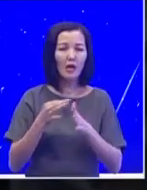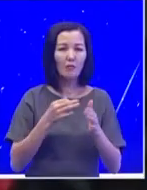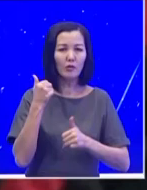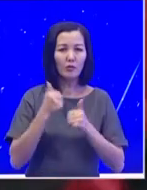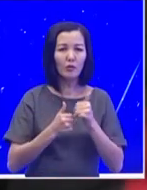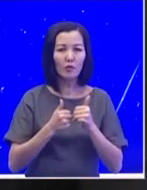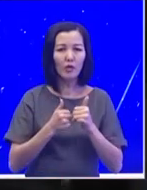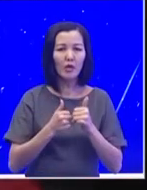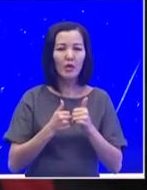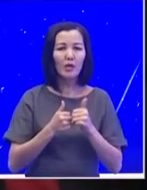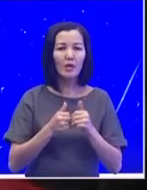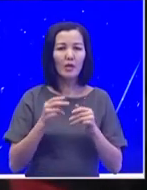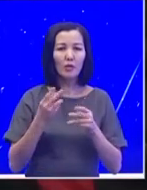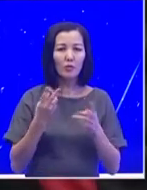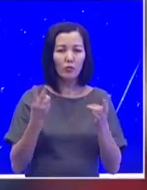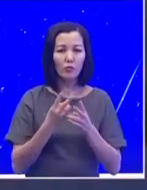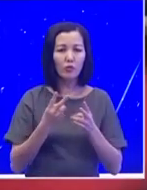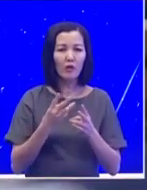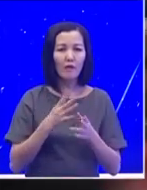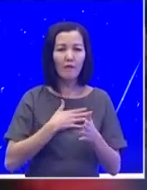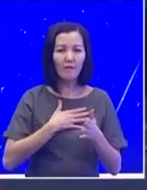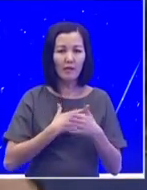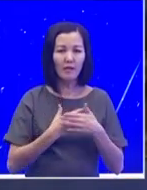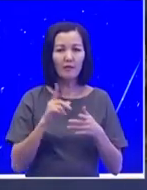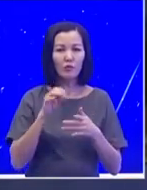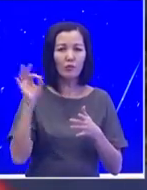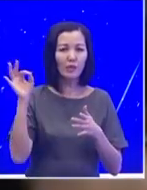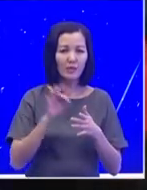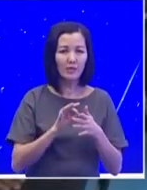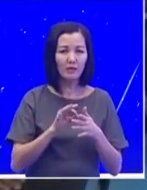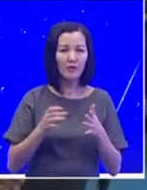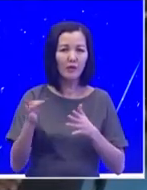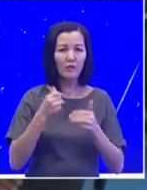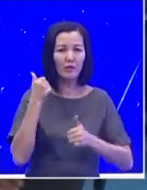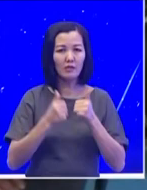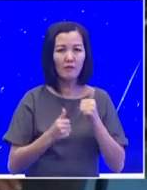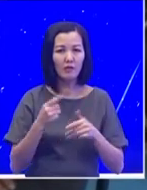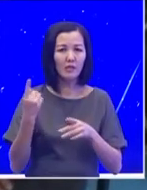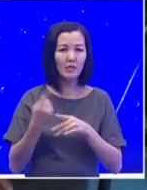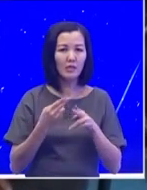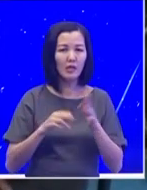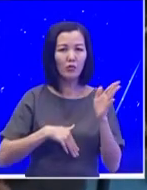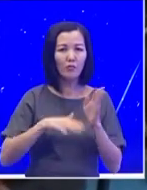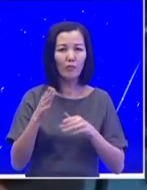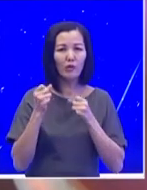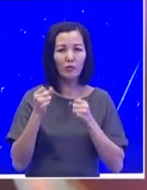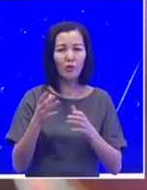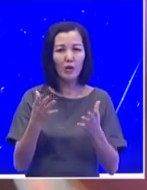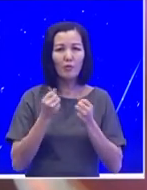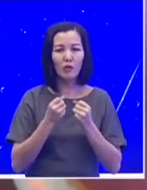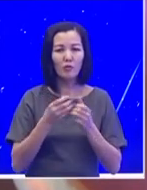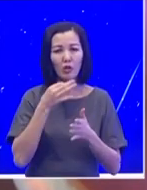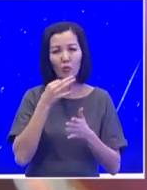первенство не так много. И потому нужно выкладываться на все 100%. К слову, районные соревнования – одни из тех, на которых боксеры